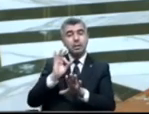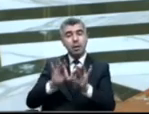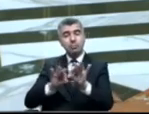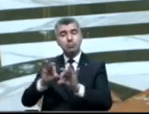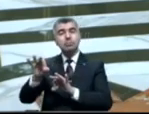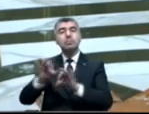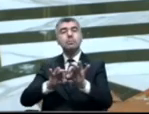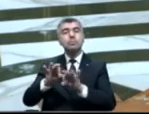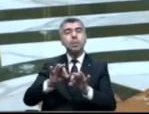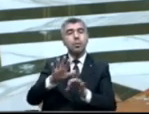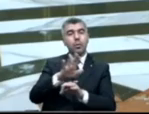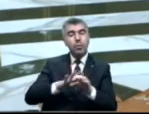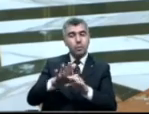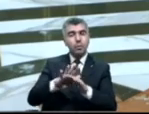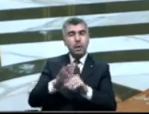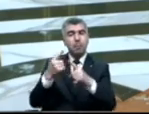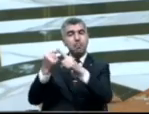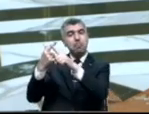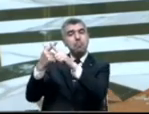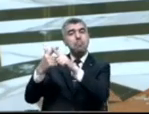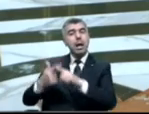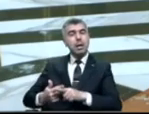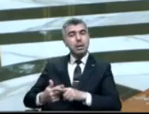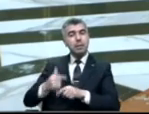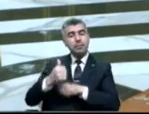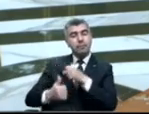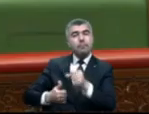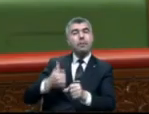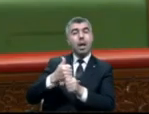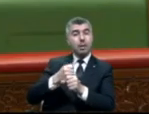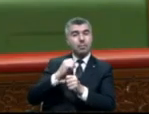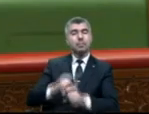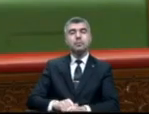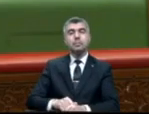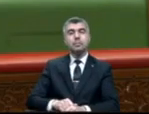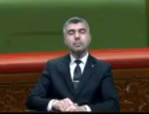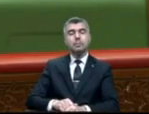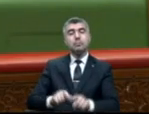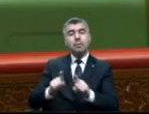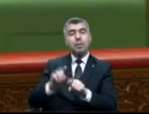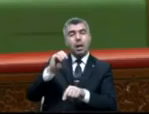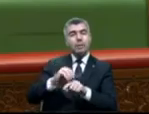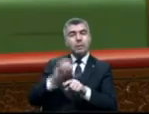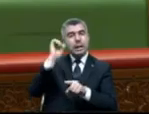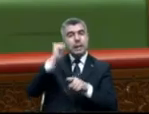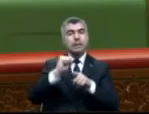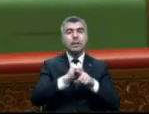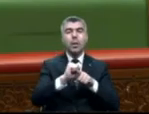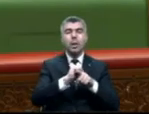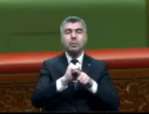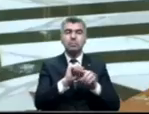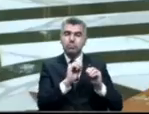ديال المناصب المالية اللي كتكون سنويا حسب الحاجيات، وعلى مستوى التكوين كيتم التركيز